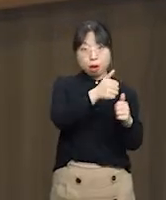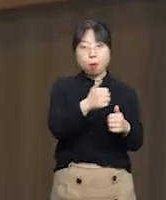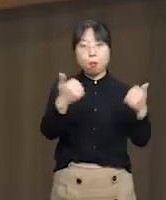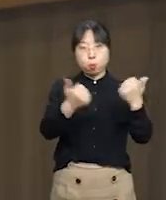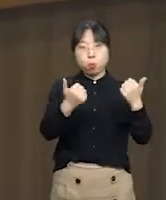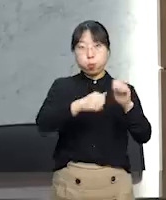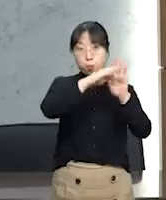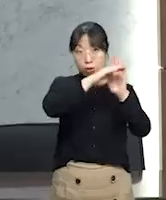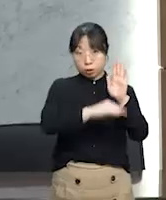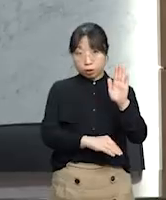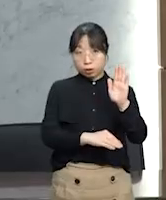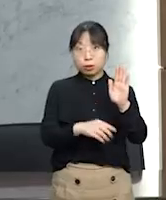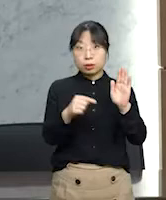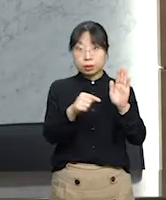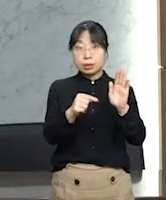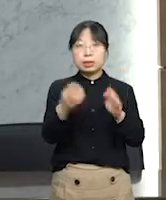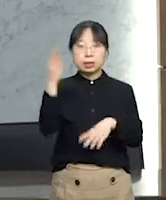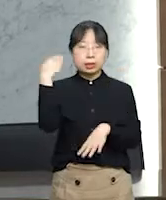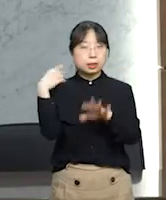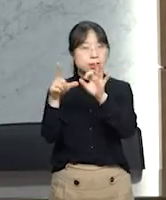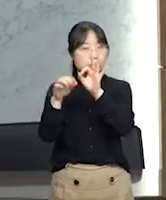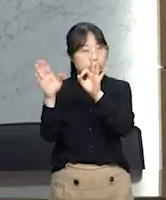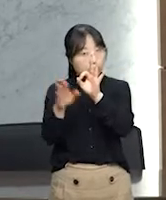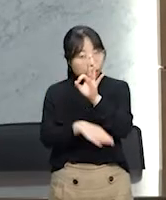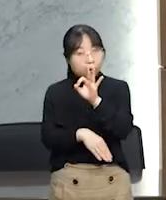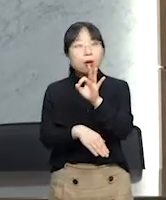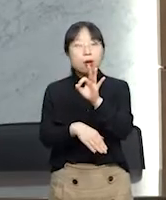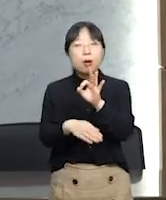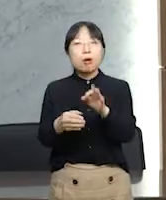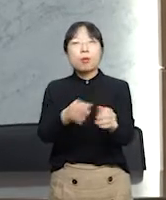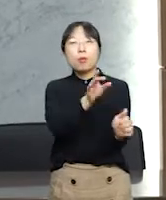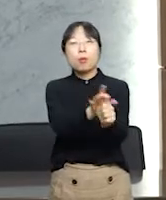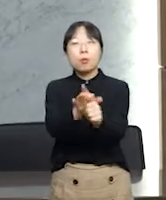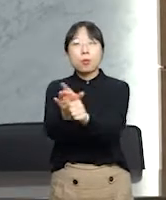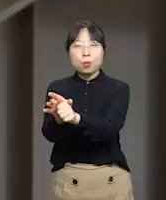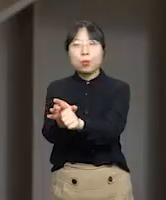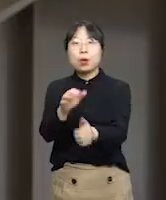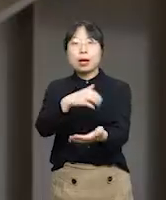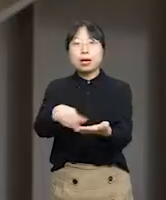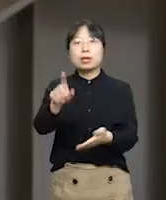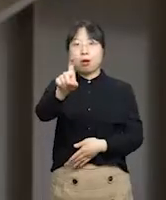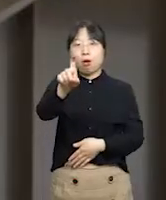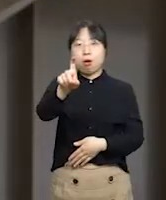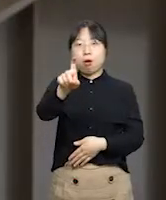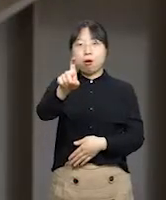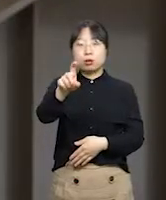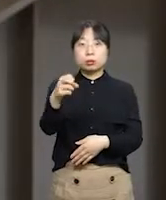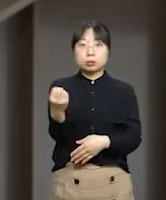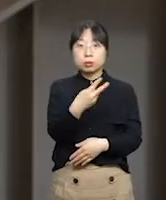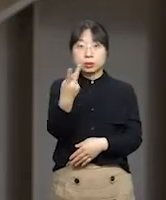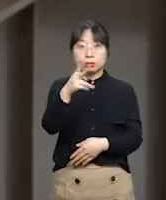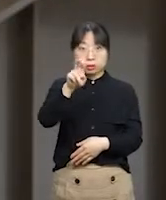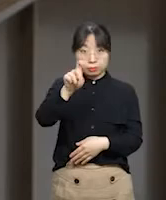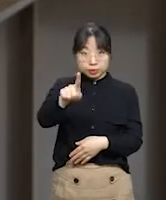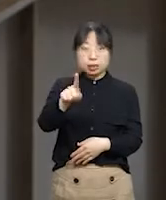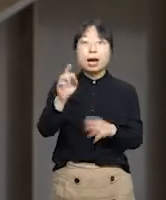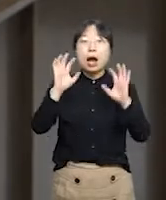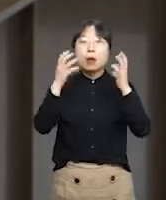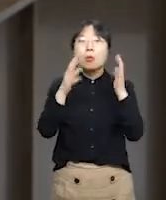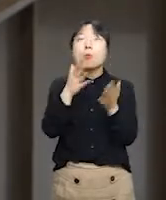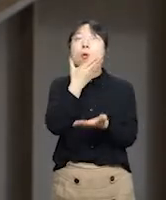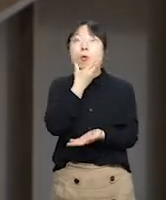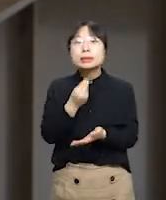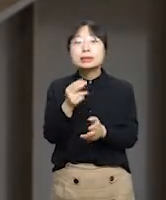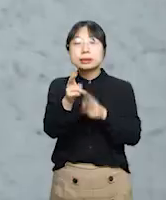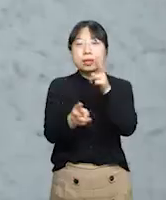10월 새롭게 구성된 아동복지심의위원 10명에게 위촉장을 전달하고 2021년 아동복지사업 시행계획